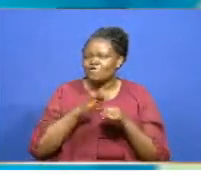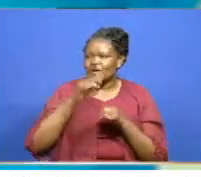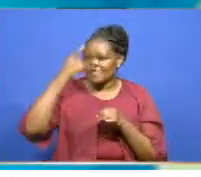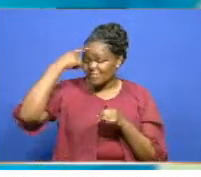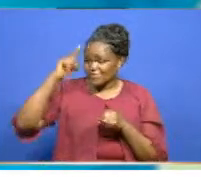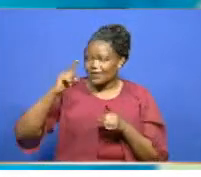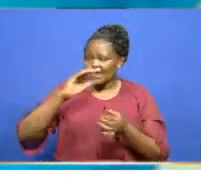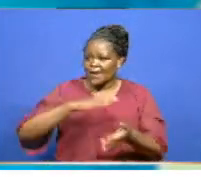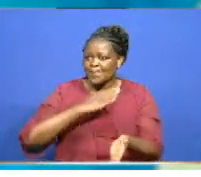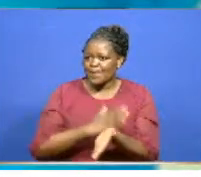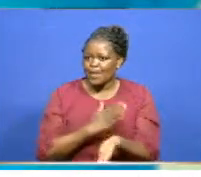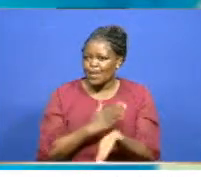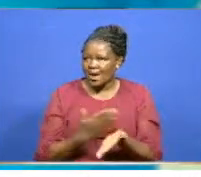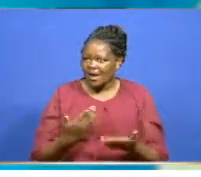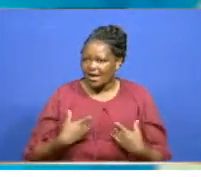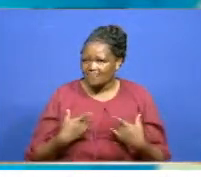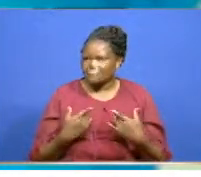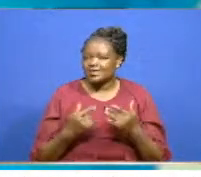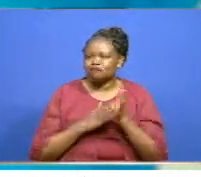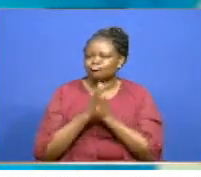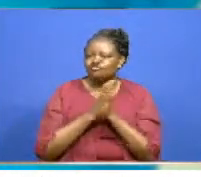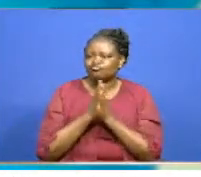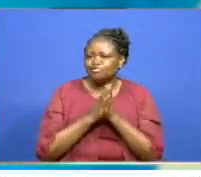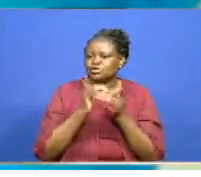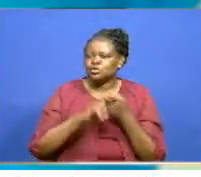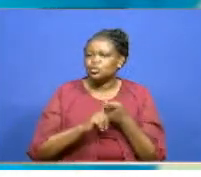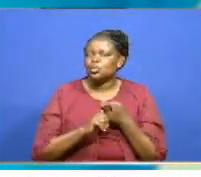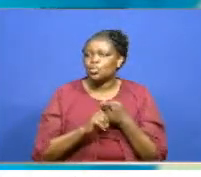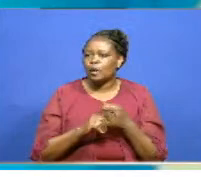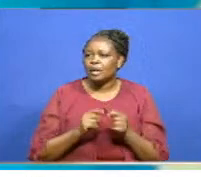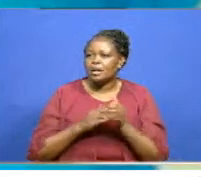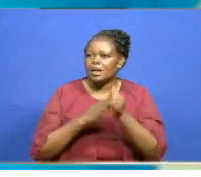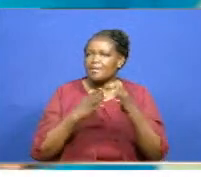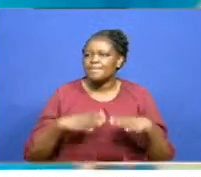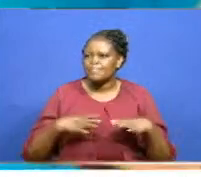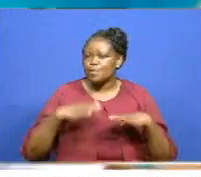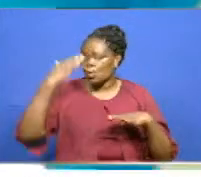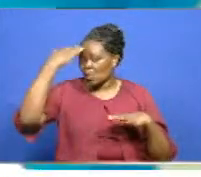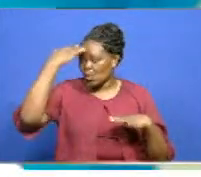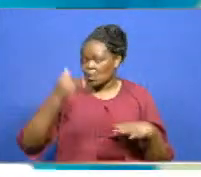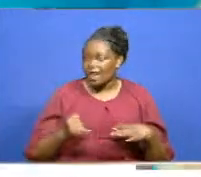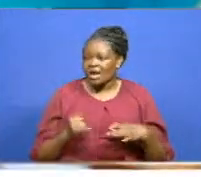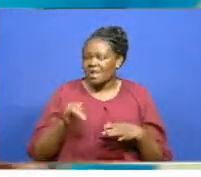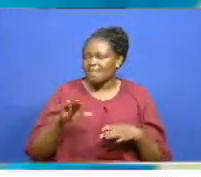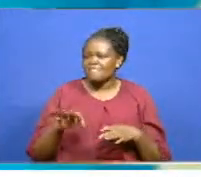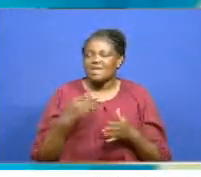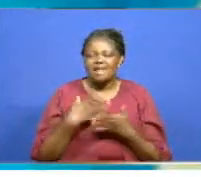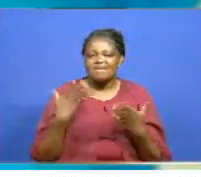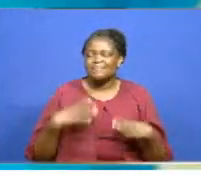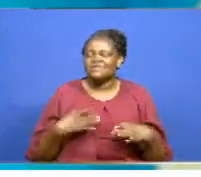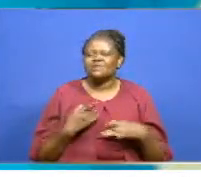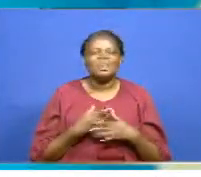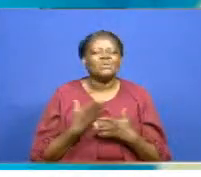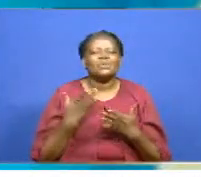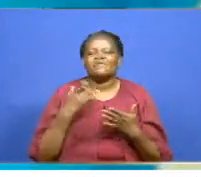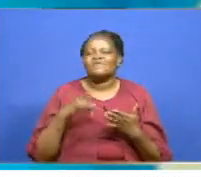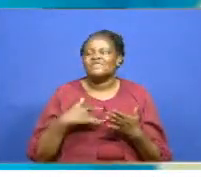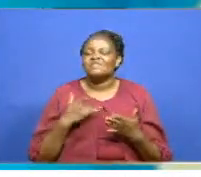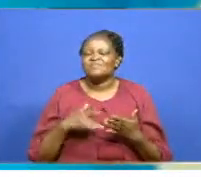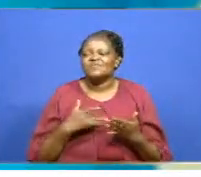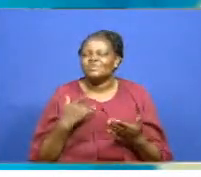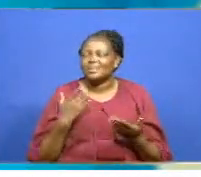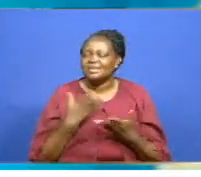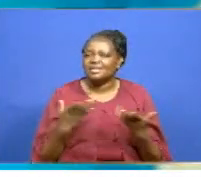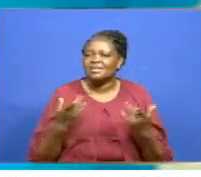ana uwezo na ari pia ya kuweza kuongoza watu, kwa sababu unaweza ukota tu mtu somewhere just because you feel emotional about this